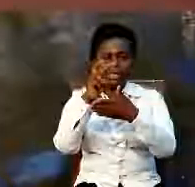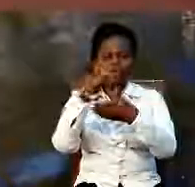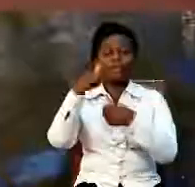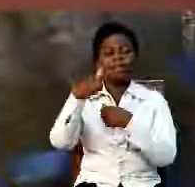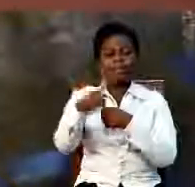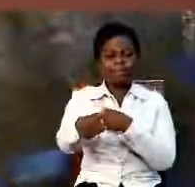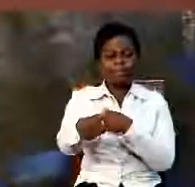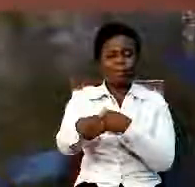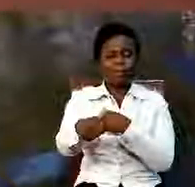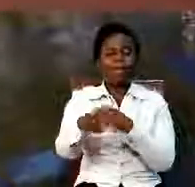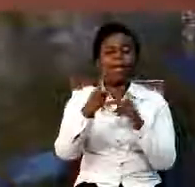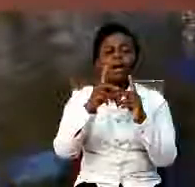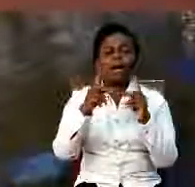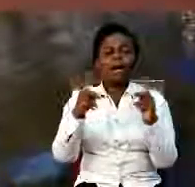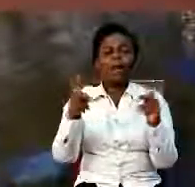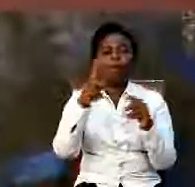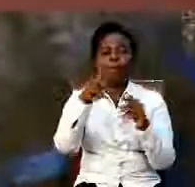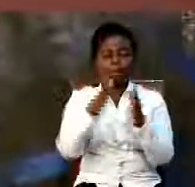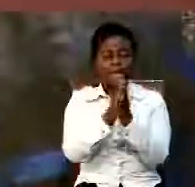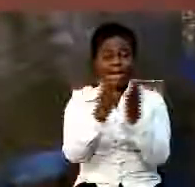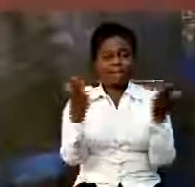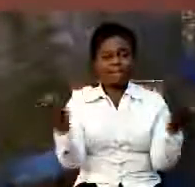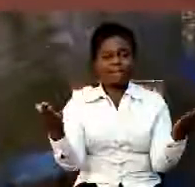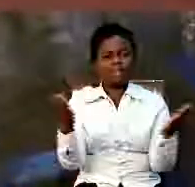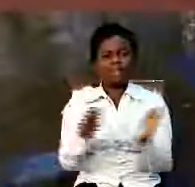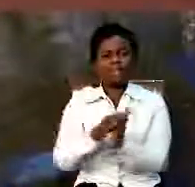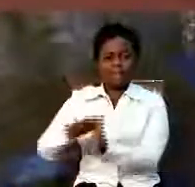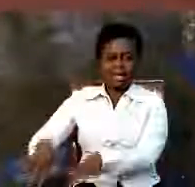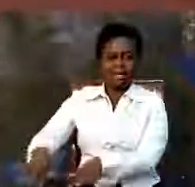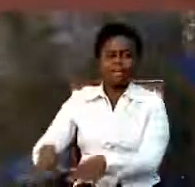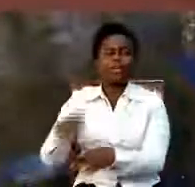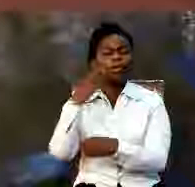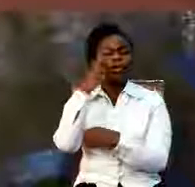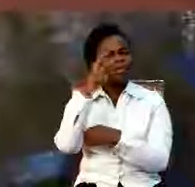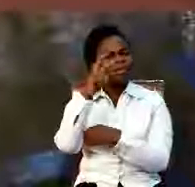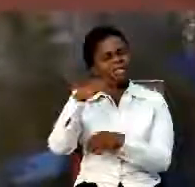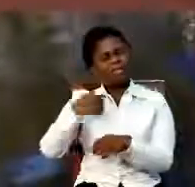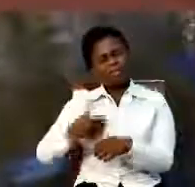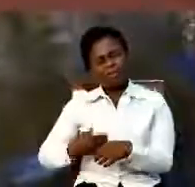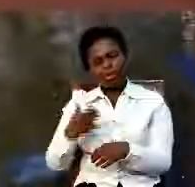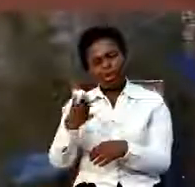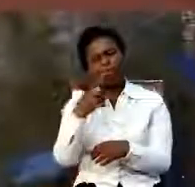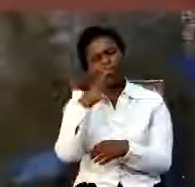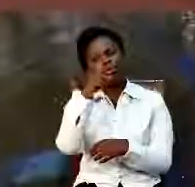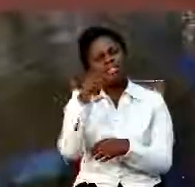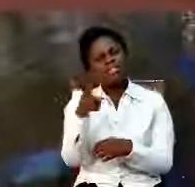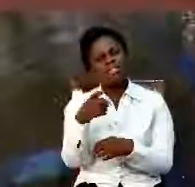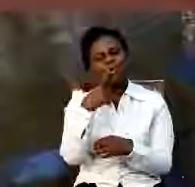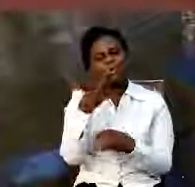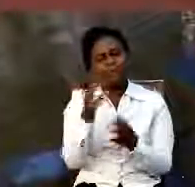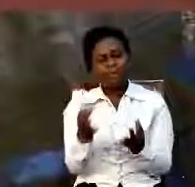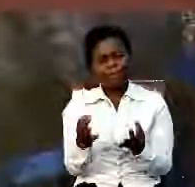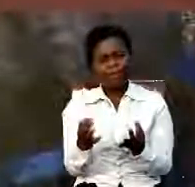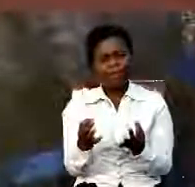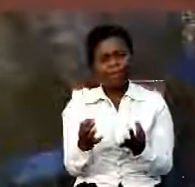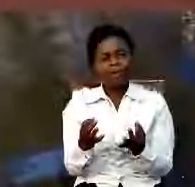Uizime. Kama una gazeti uliweke chini, mtazame, asema mke wangu umesemaje?